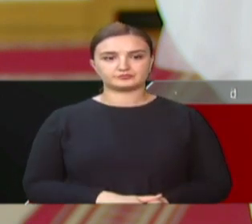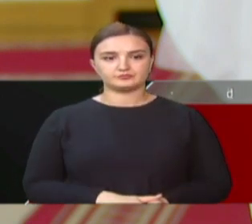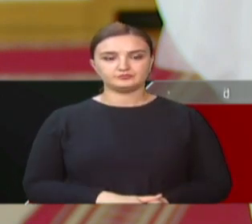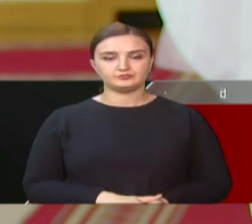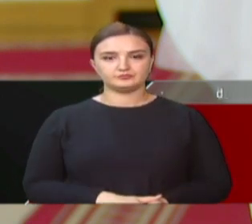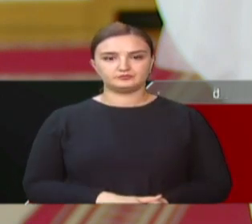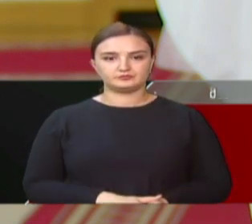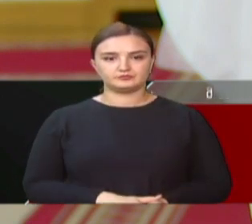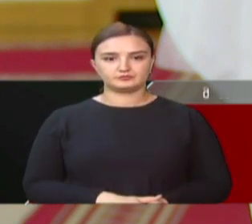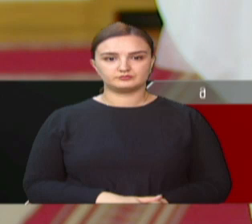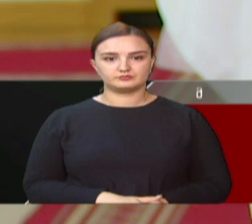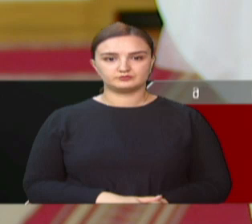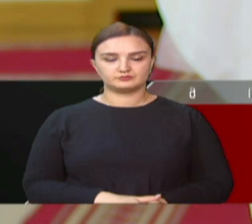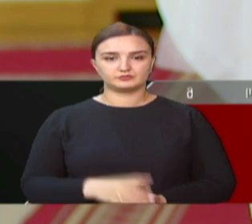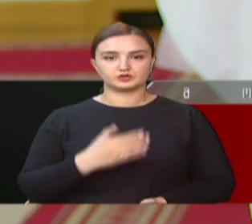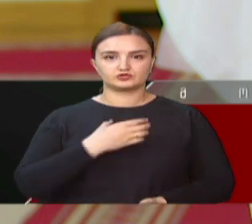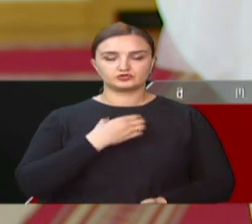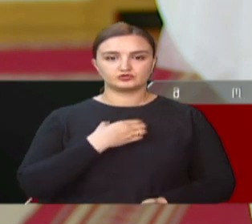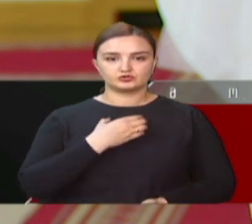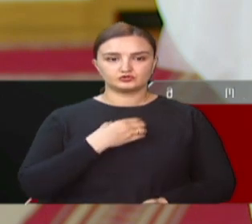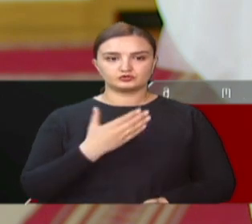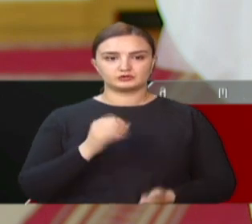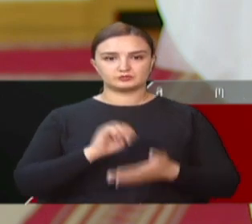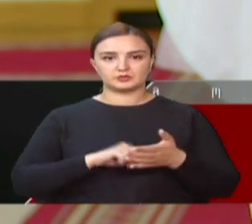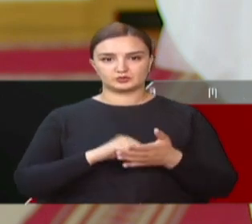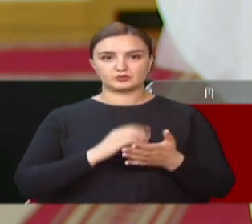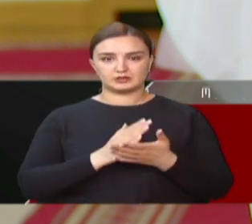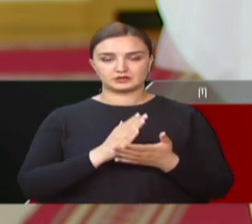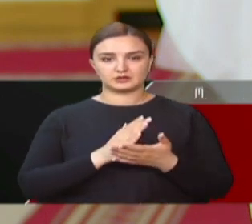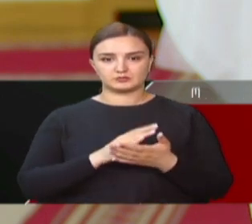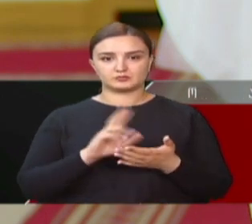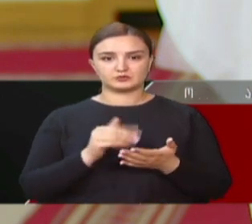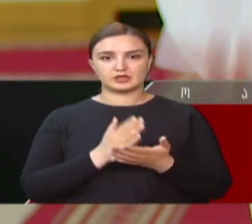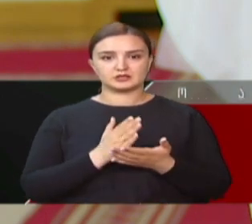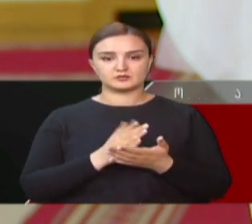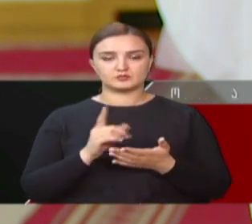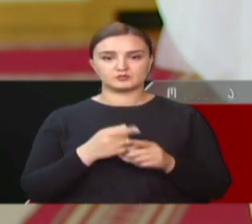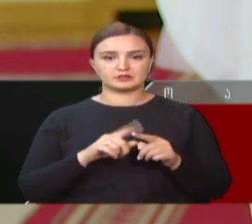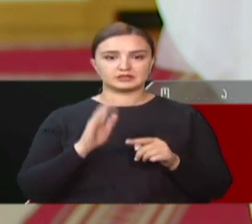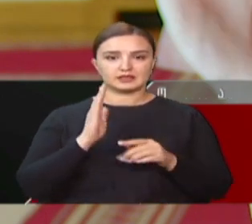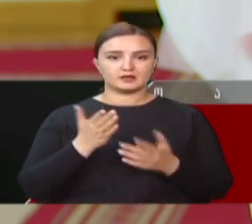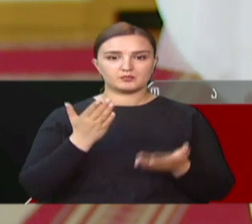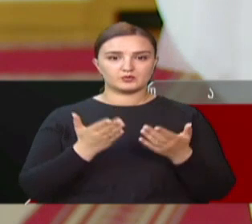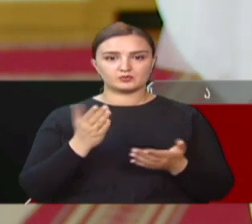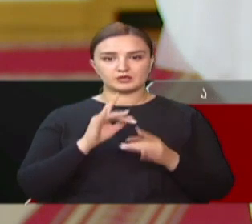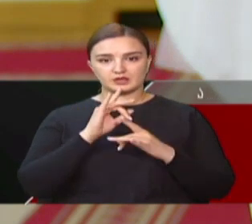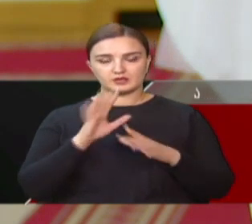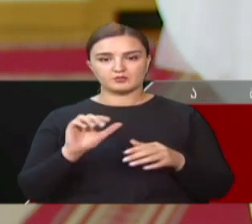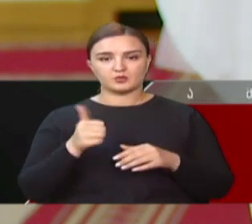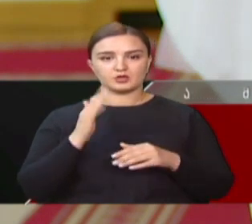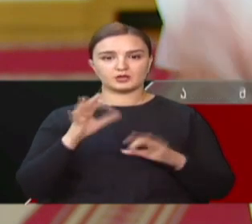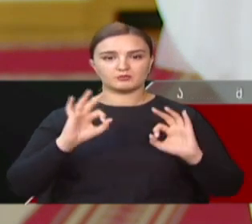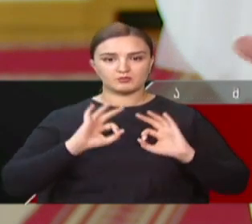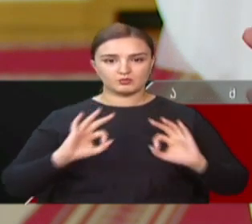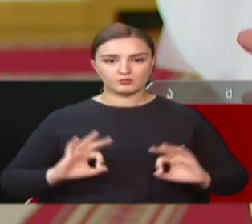მათ შიში, ხო, ანუ რაღაცა შიშის ფაქტორიც არსებობდა და არსებობს, რომ იქნება თუ არა, როგორი იქნება პროკურატურა,